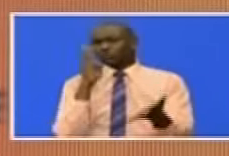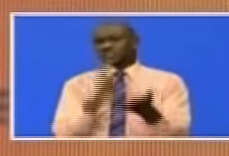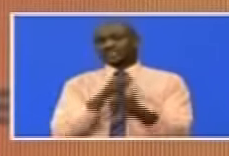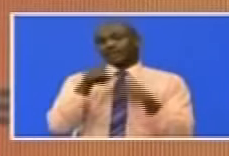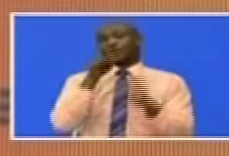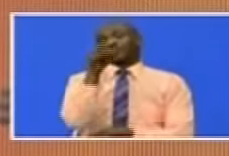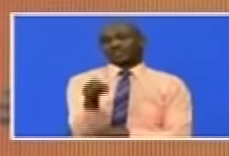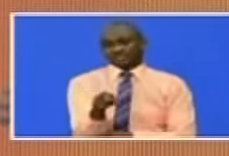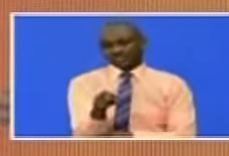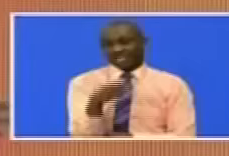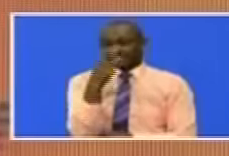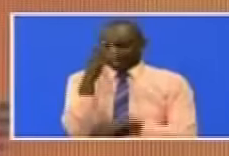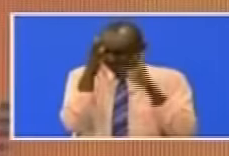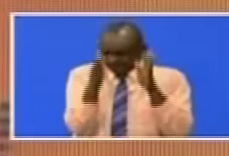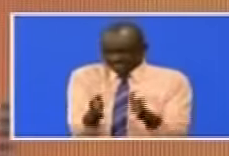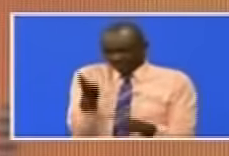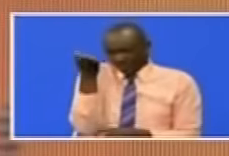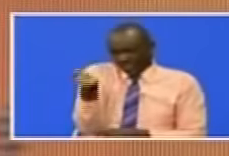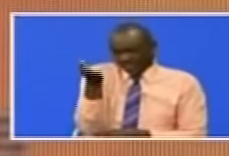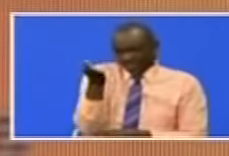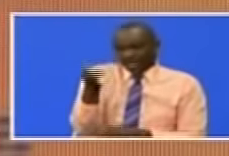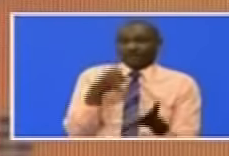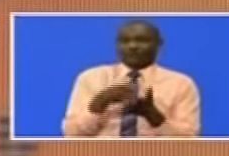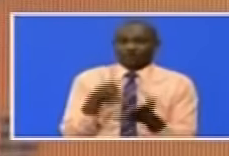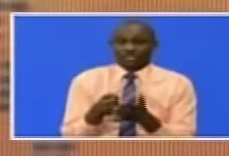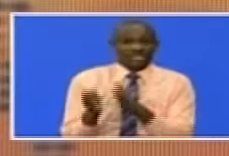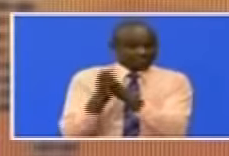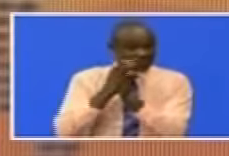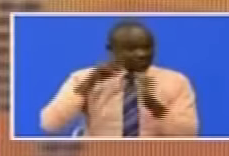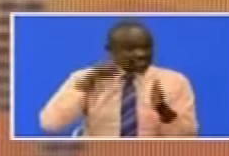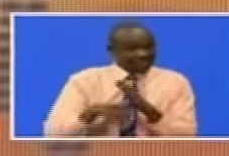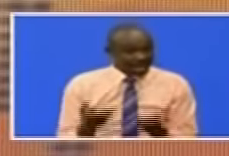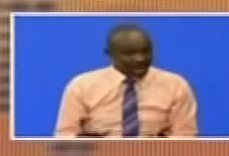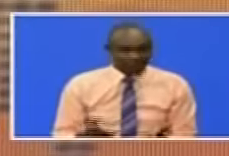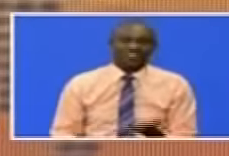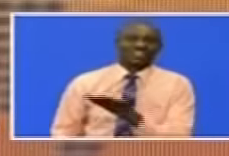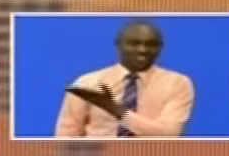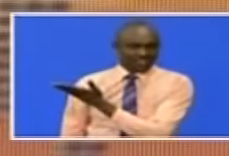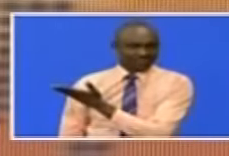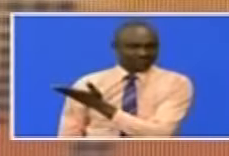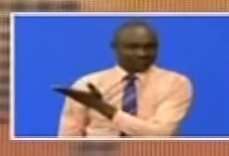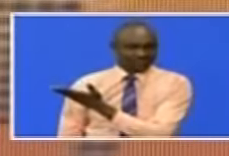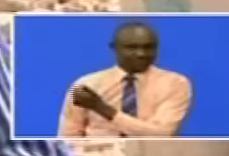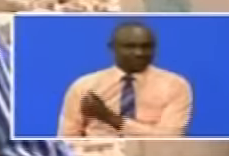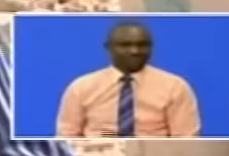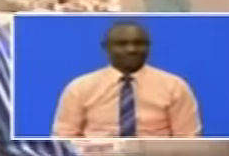Mohamed kama mshukiwa mkuu. Huyu hapa John Juma aliyehudhuria kikao hicho.